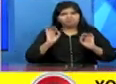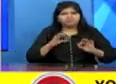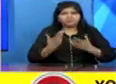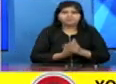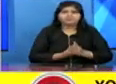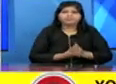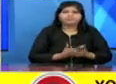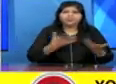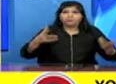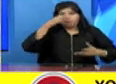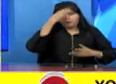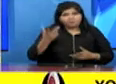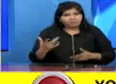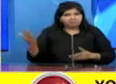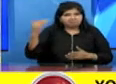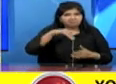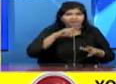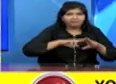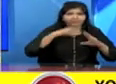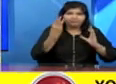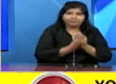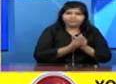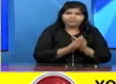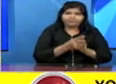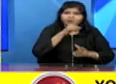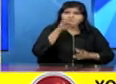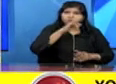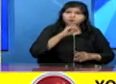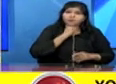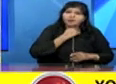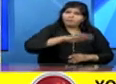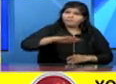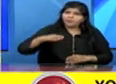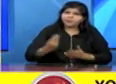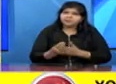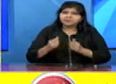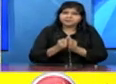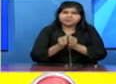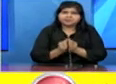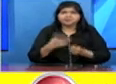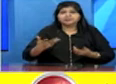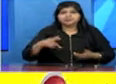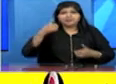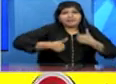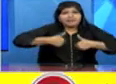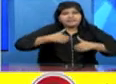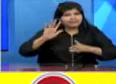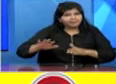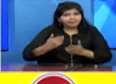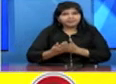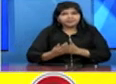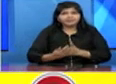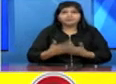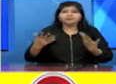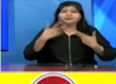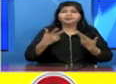जब इतना बड़ा संकट परिवार के सबको आ गया और 16 साल के बच्चे तक पहुंच गया। का पेपर था सर, आईसीएससी के पेपर थे ना,